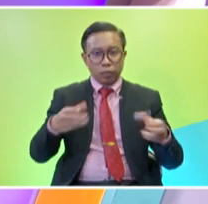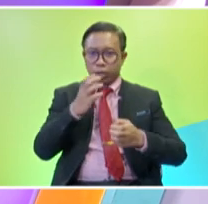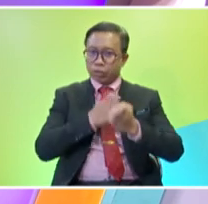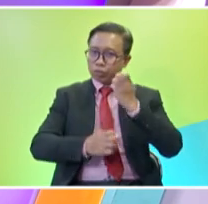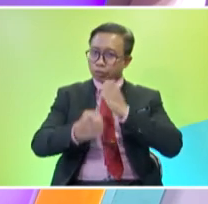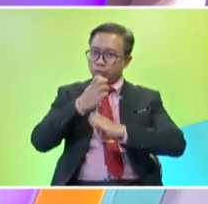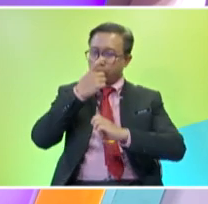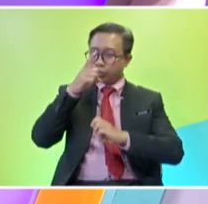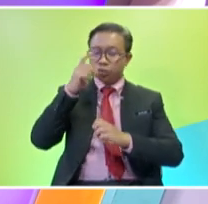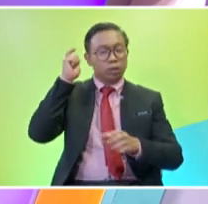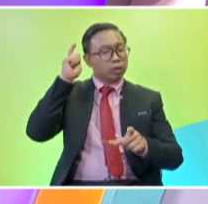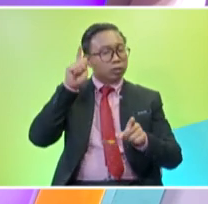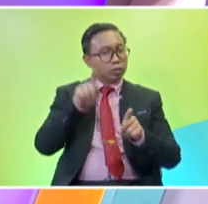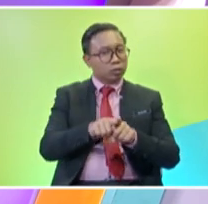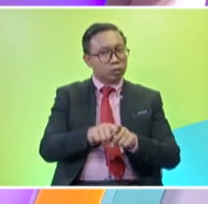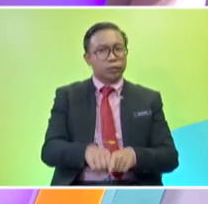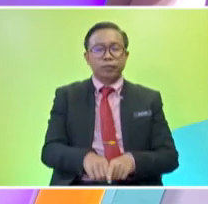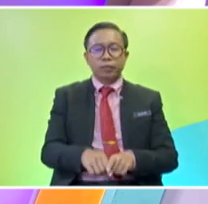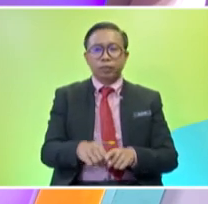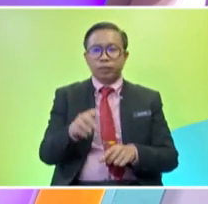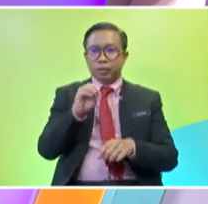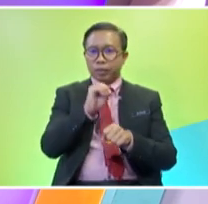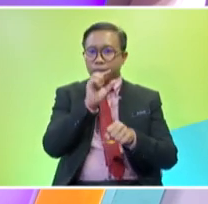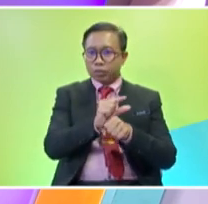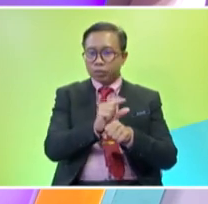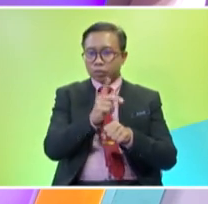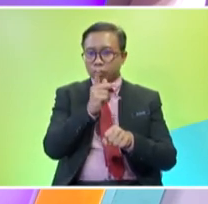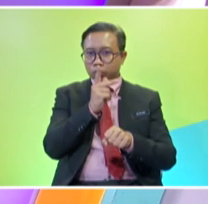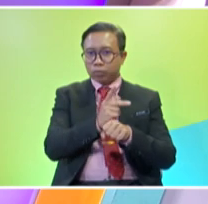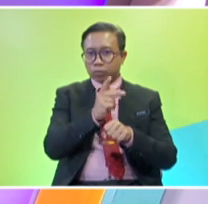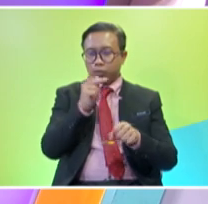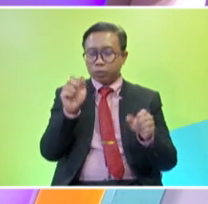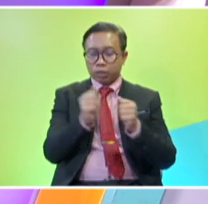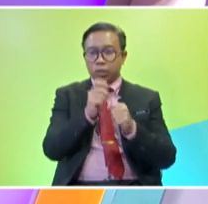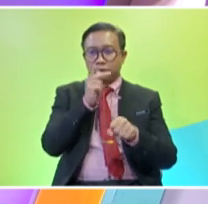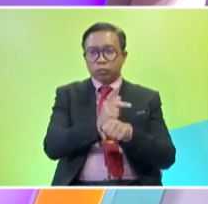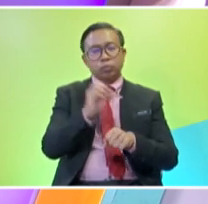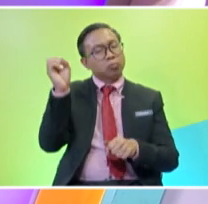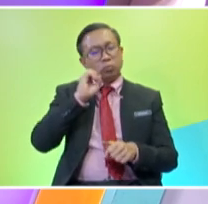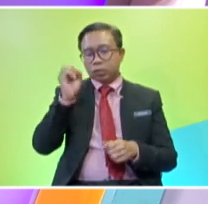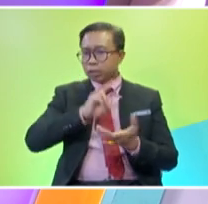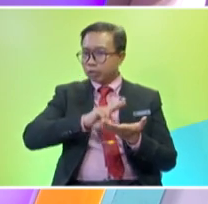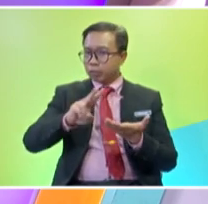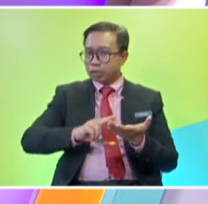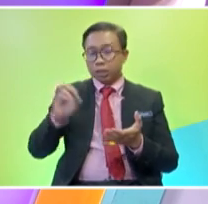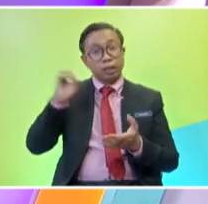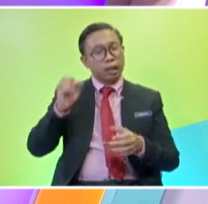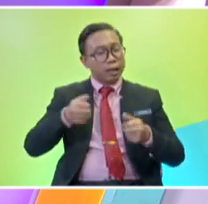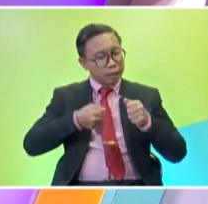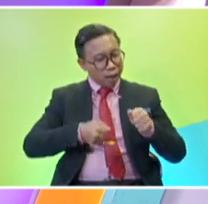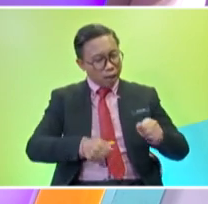membutuhkan kalau magnesium dan memang tak ada bacaan dan tidak ada arus